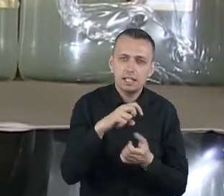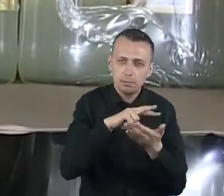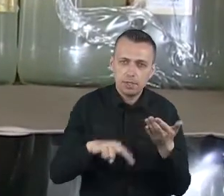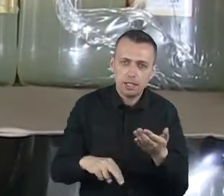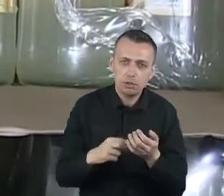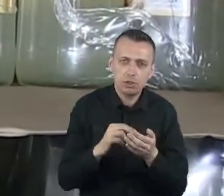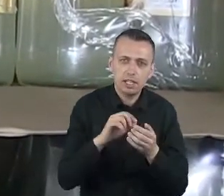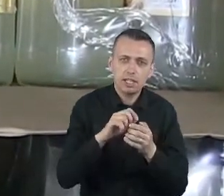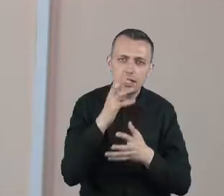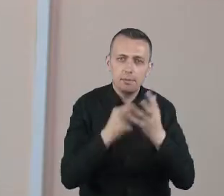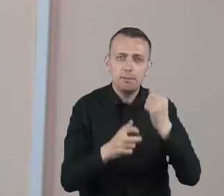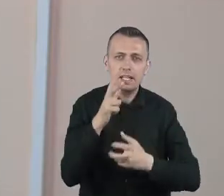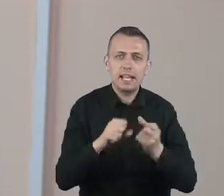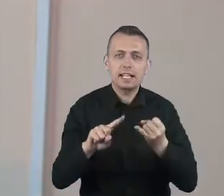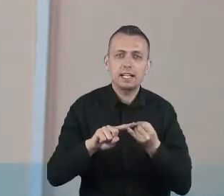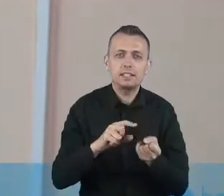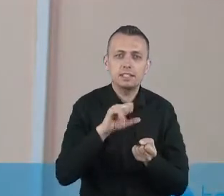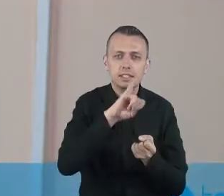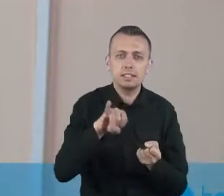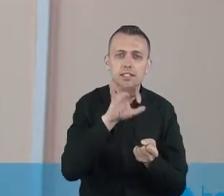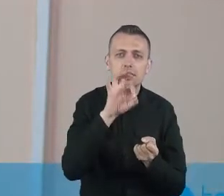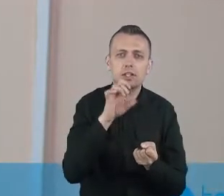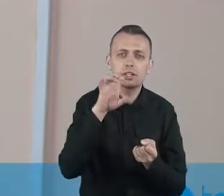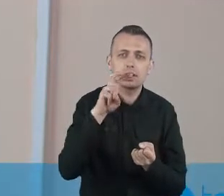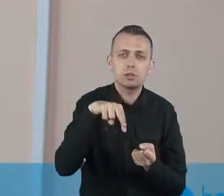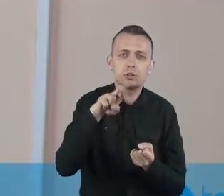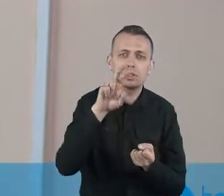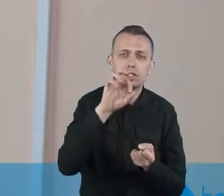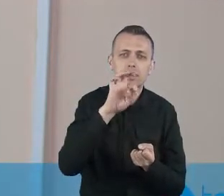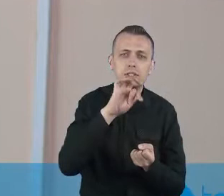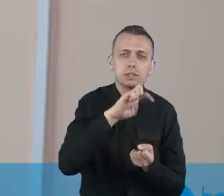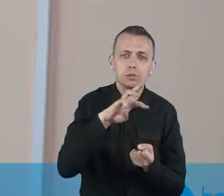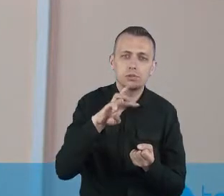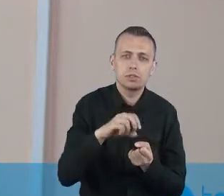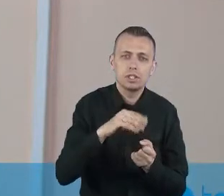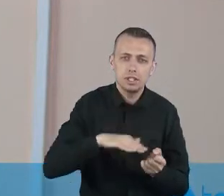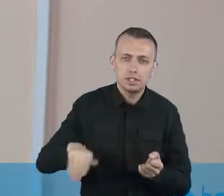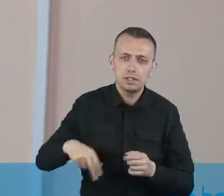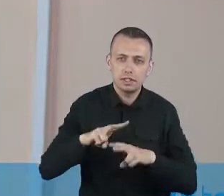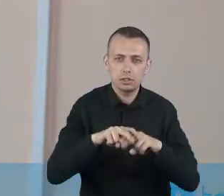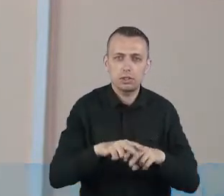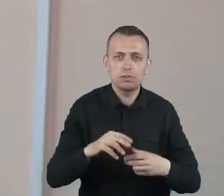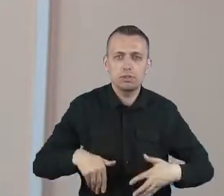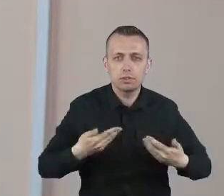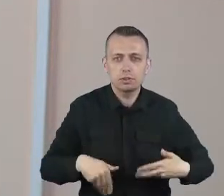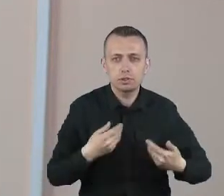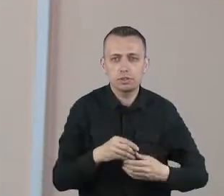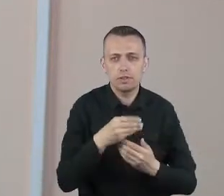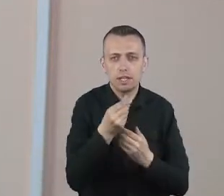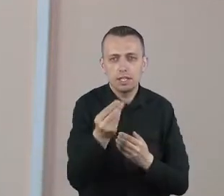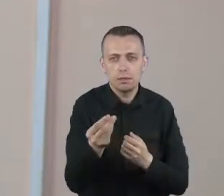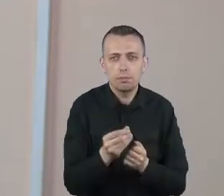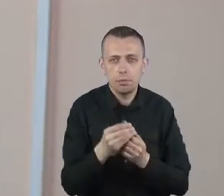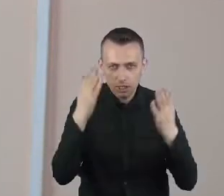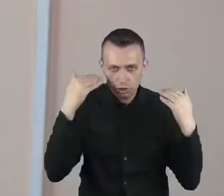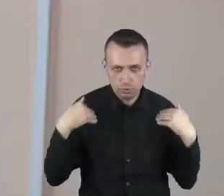Brakuje natomiast mleka i jogurtów. Narodowy Fundusz Zdrowia, płacąc szpitalowi, płaci głównie za procedury związane z leczeniem pacjentów.